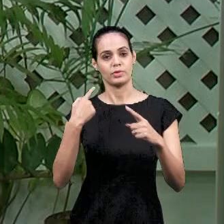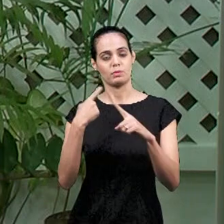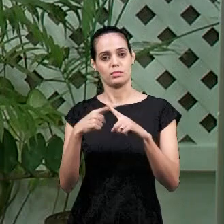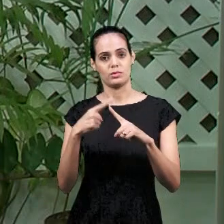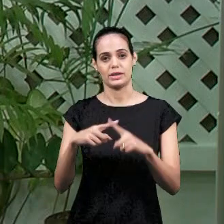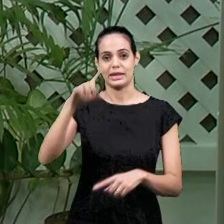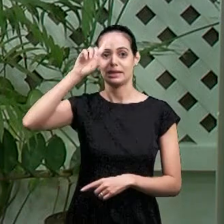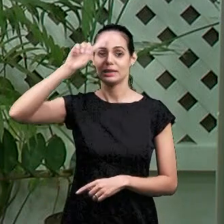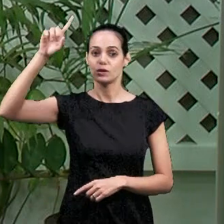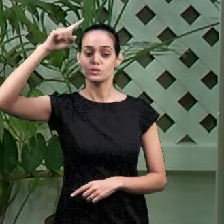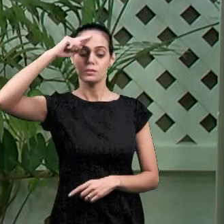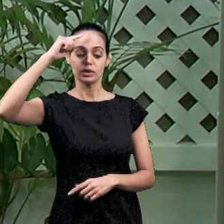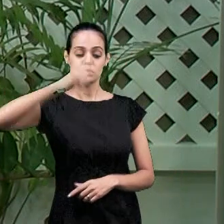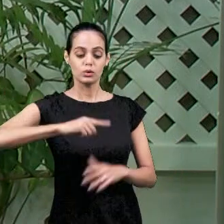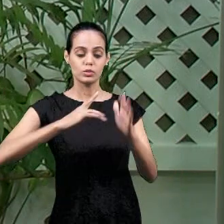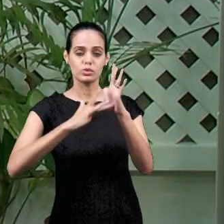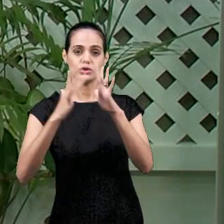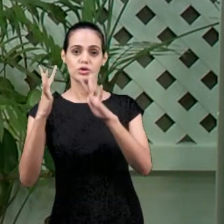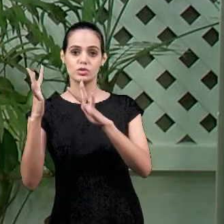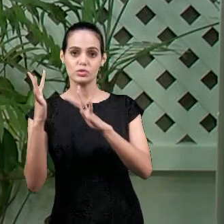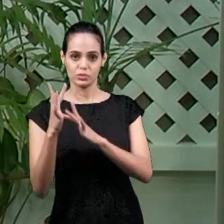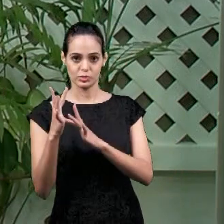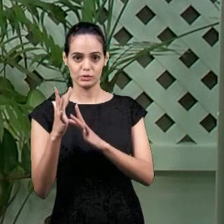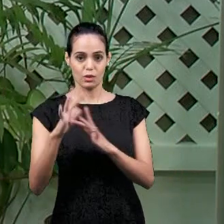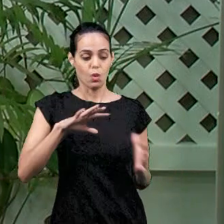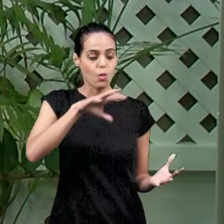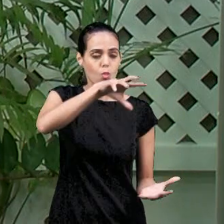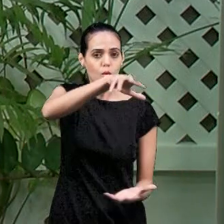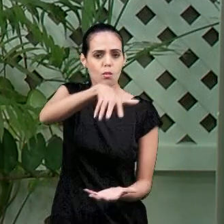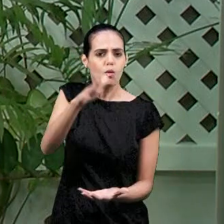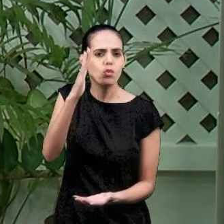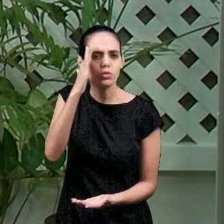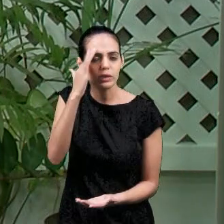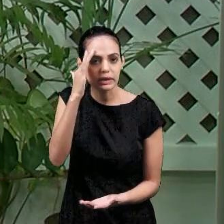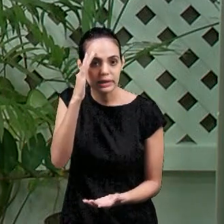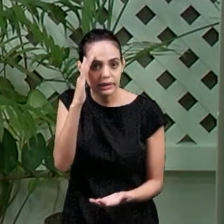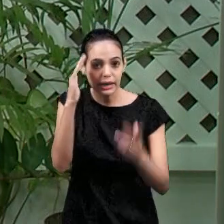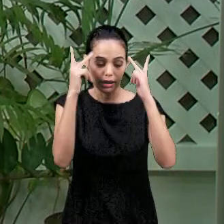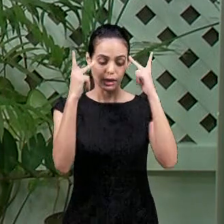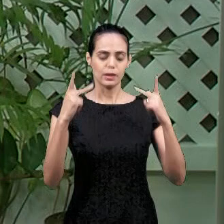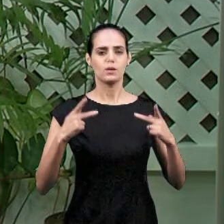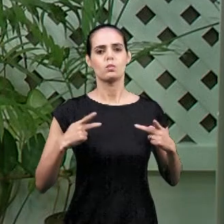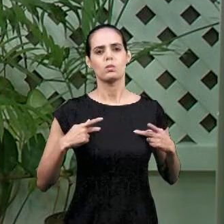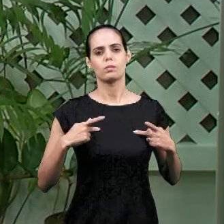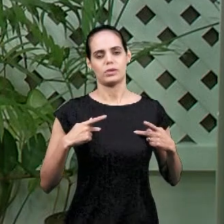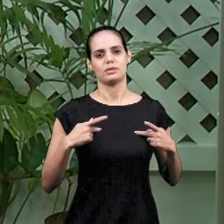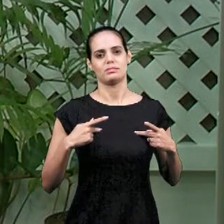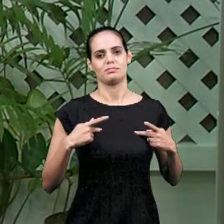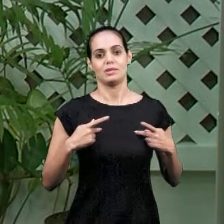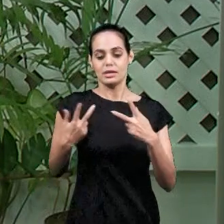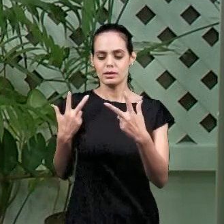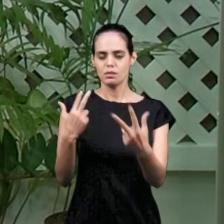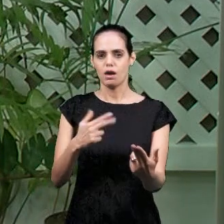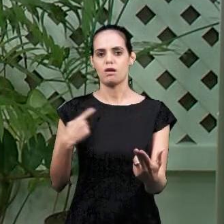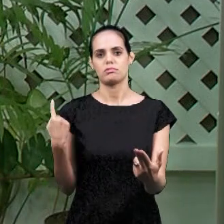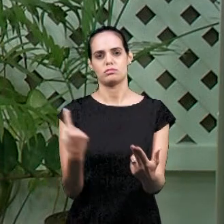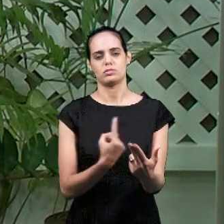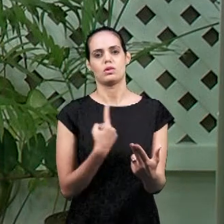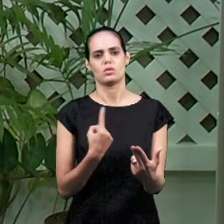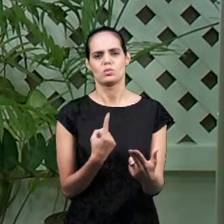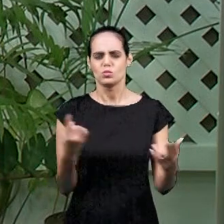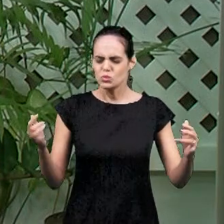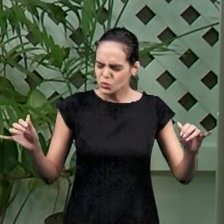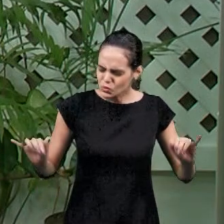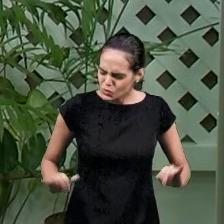qui ne vient pas d'une lignée humaine. Quand Dieu a porté Jésus au monde, il voulait que le monde puisse